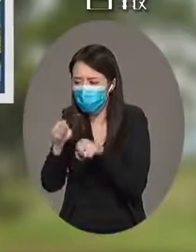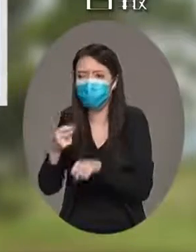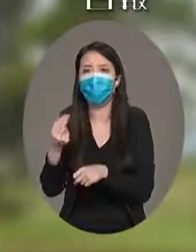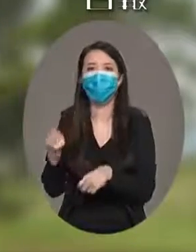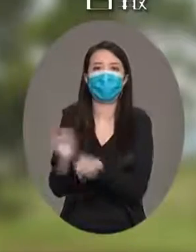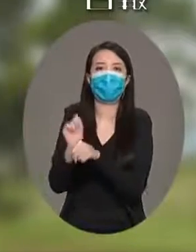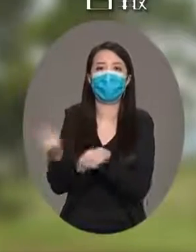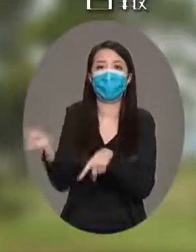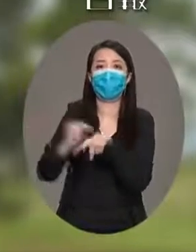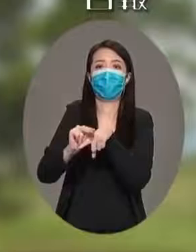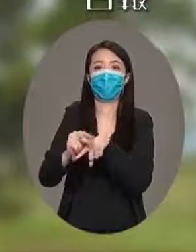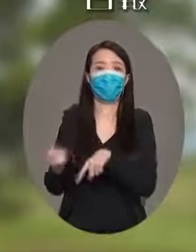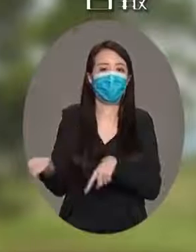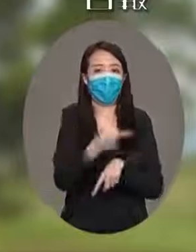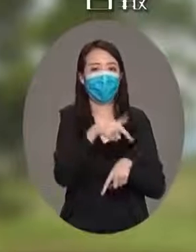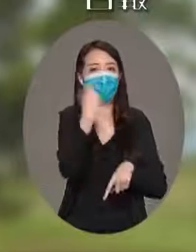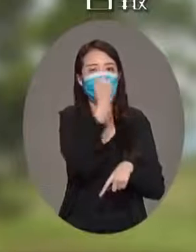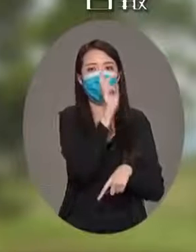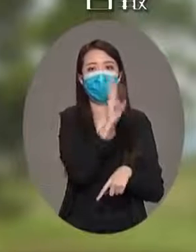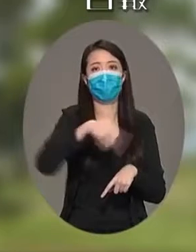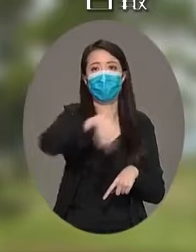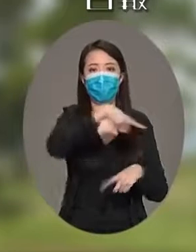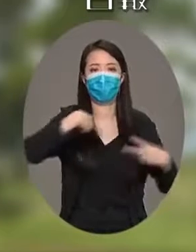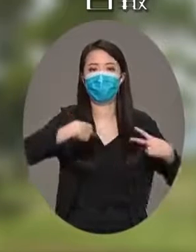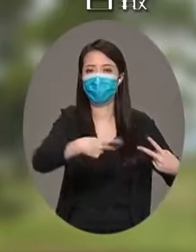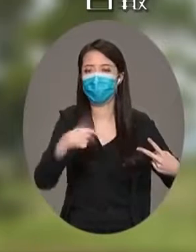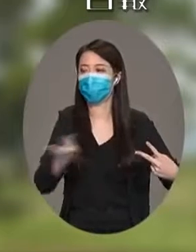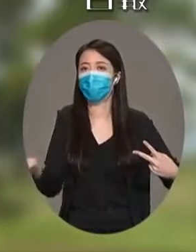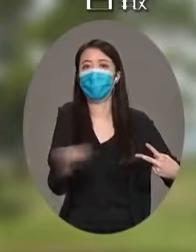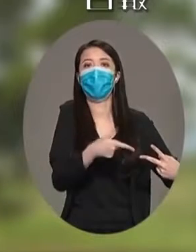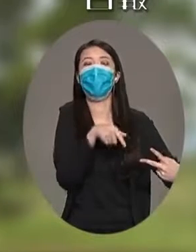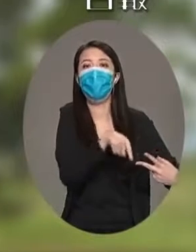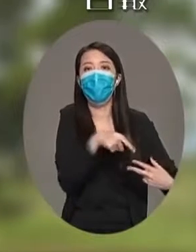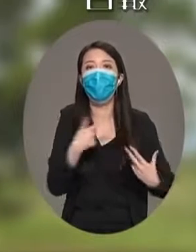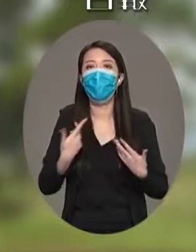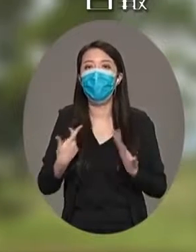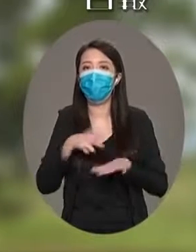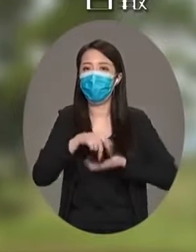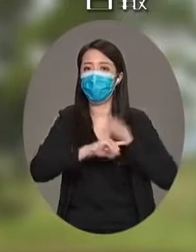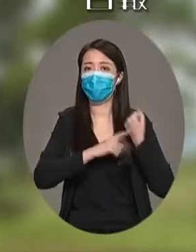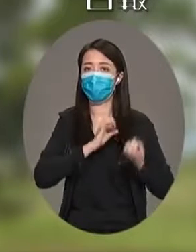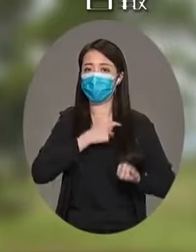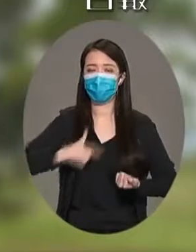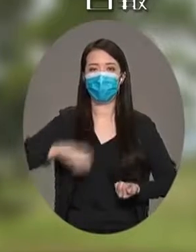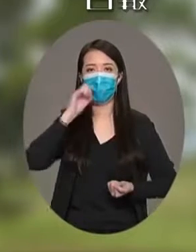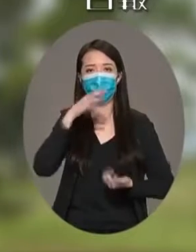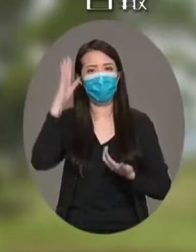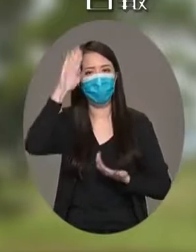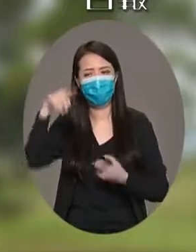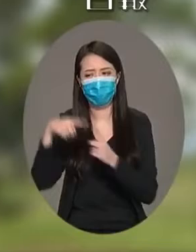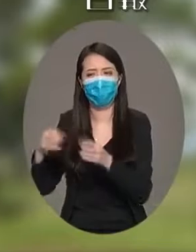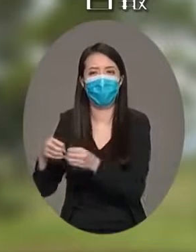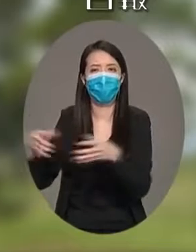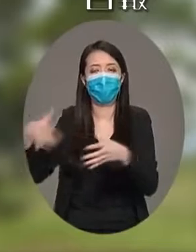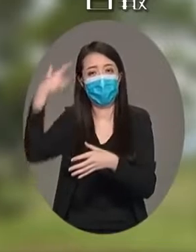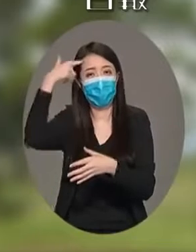7倍，比起天水圍新市鎮的發展密度更高。有立法會議員說，未來區內人口眾多，希